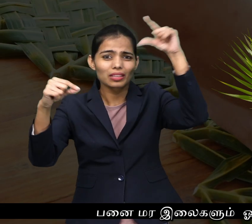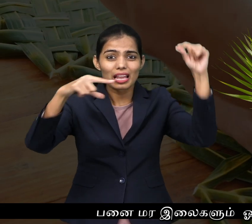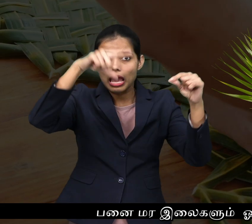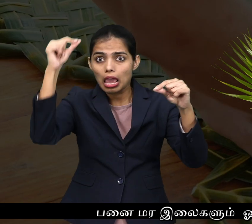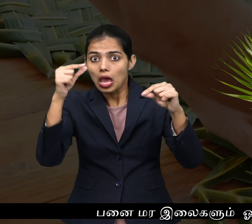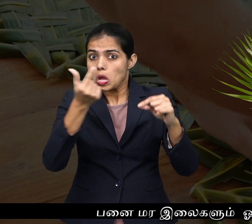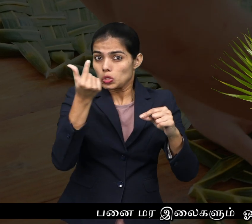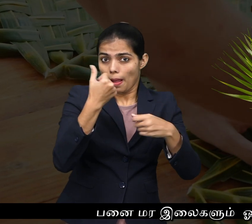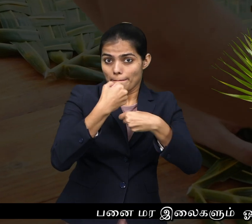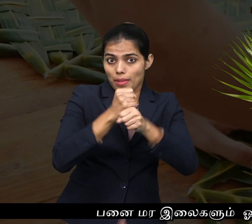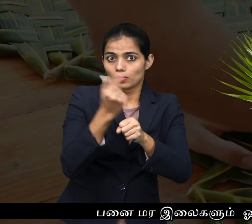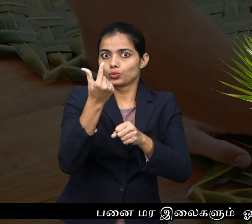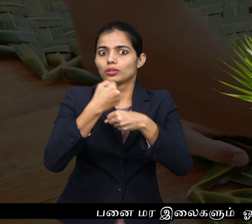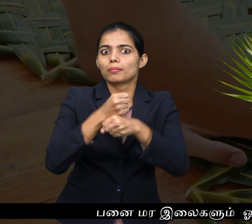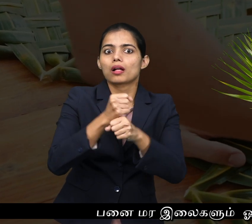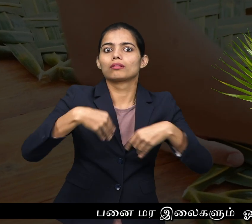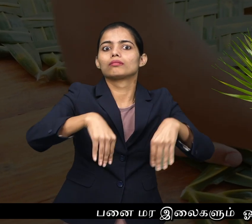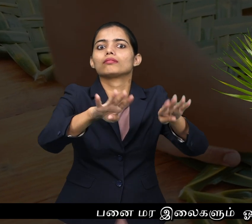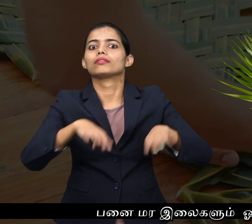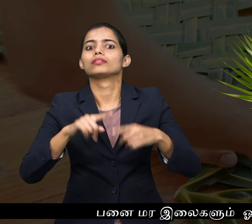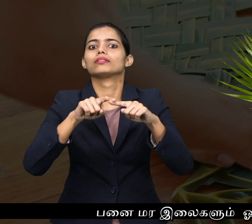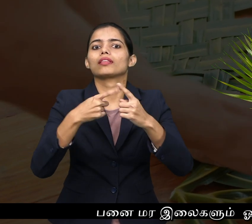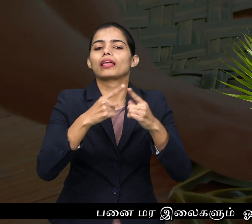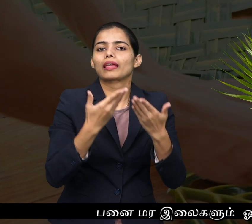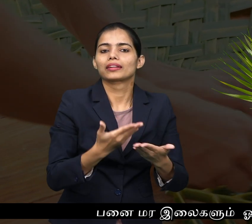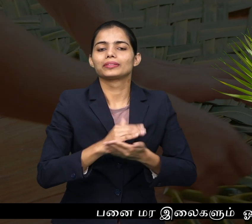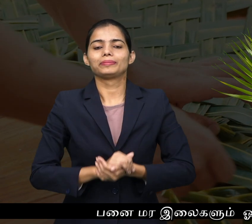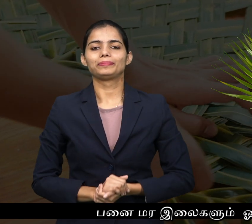இலைகளும் ஓலை பின்ன பயன்படுத்தப்படுகிறது.